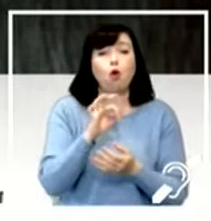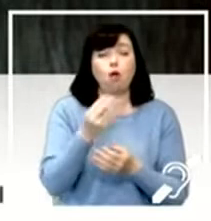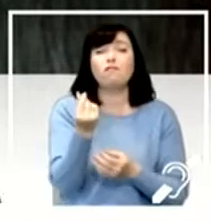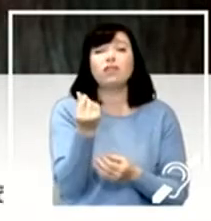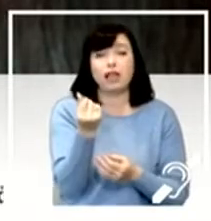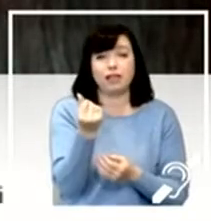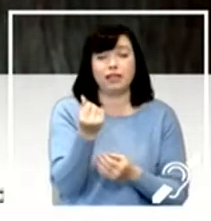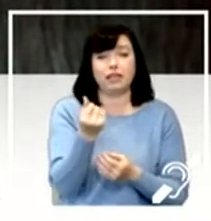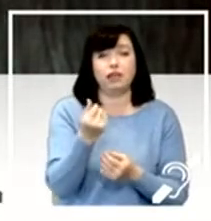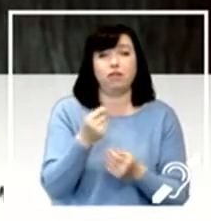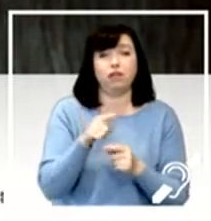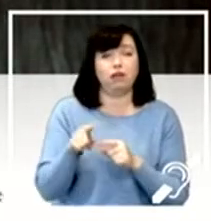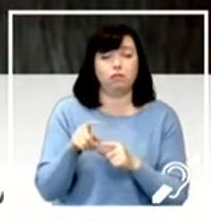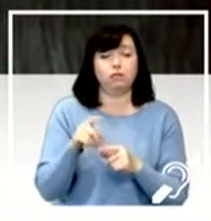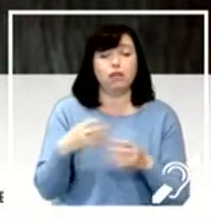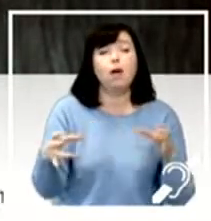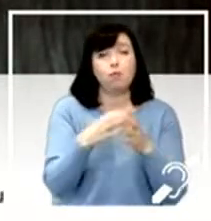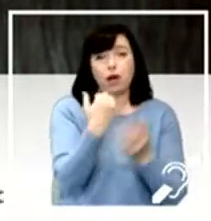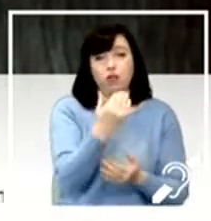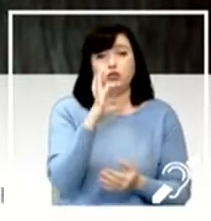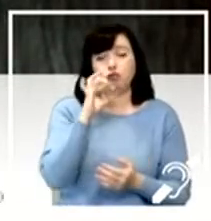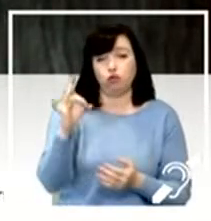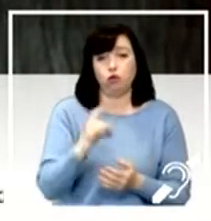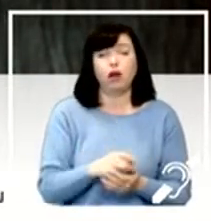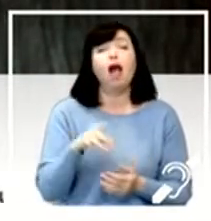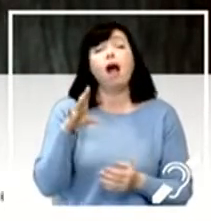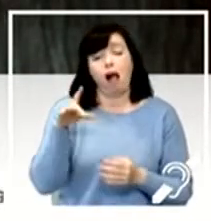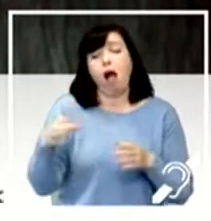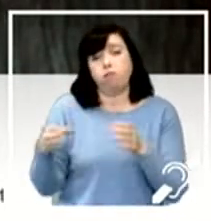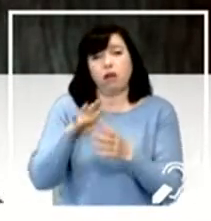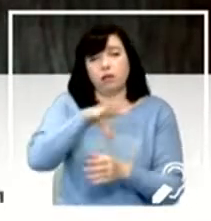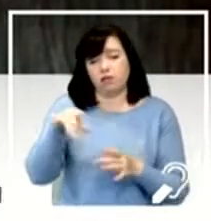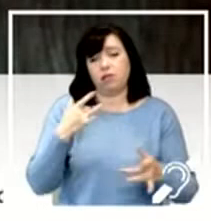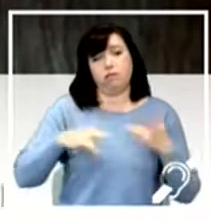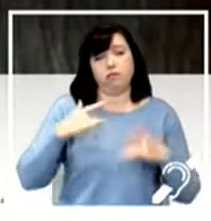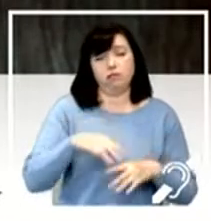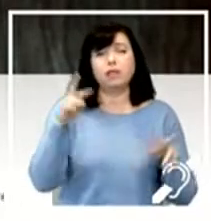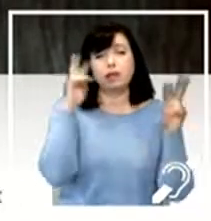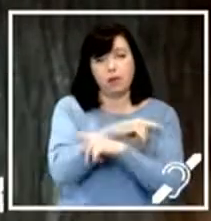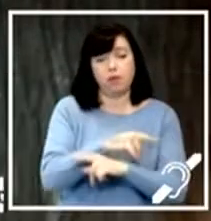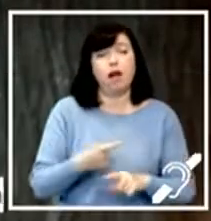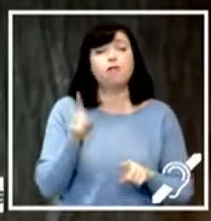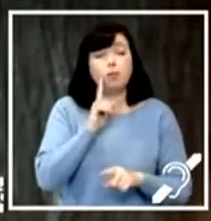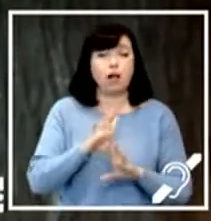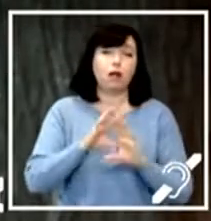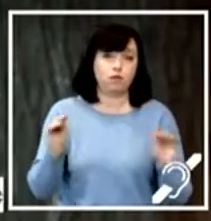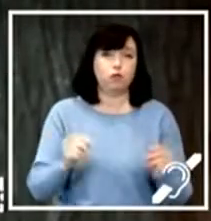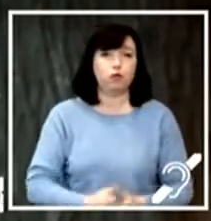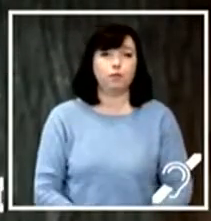gestionarea financiară a partidului. Formațiunea neagă acuzațiile. Deocamdată acestea au fost informațiile. La